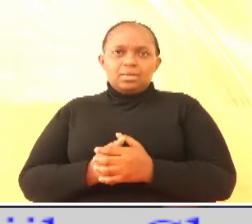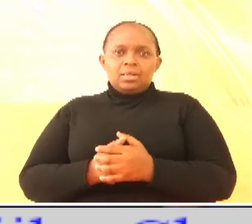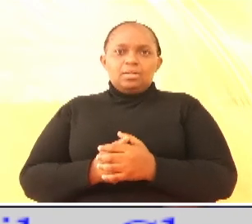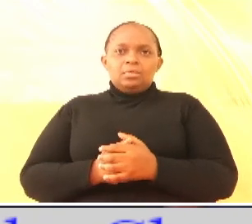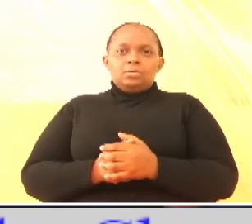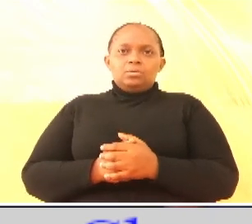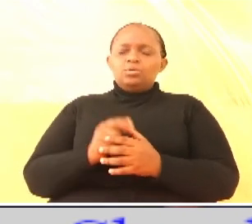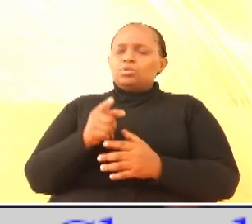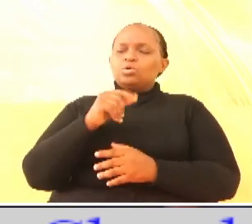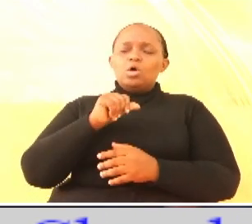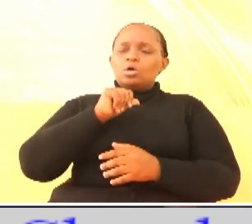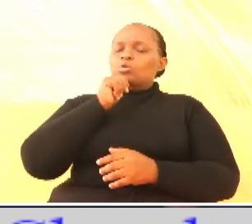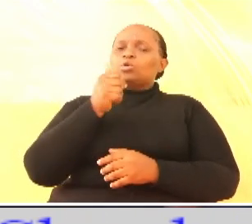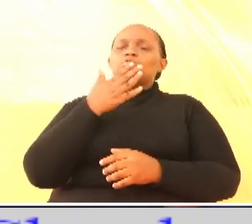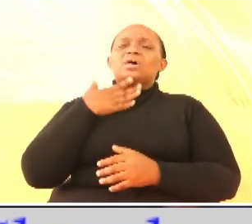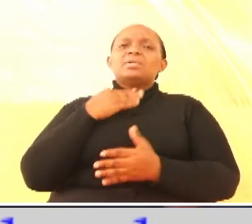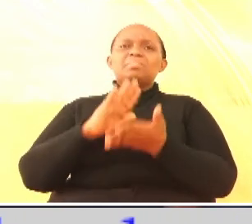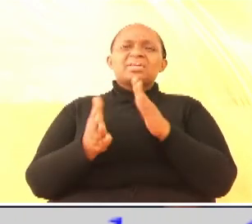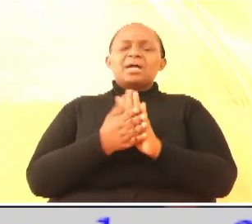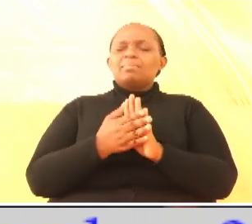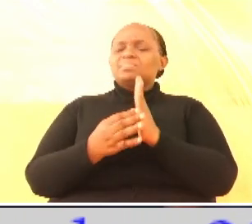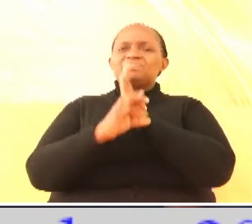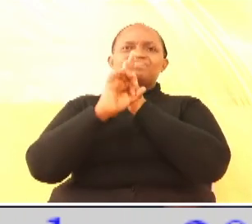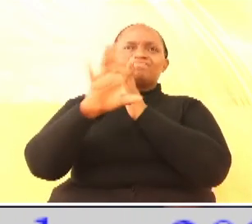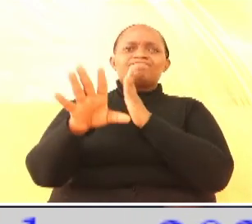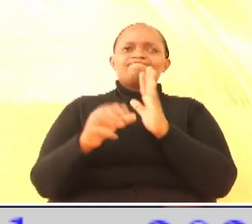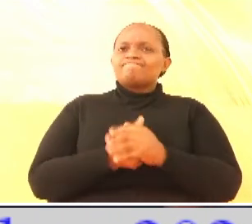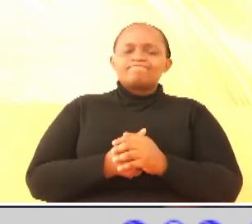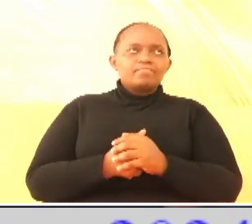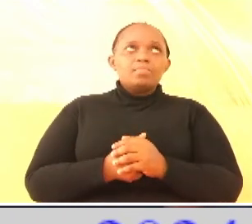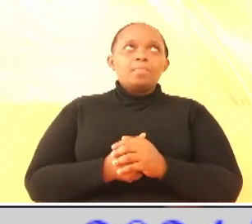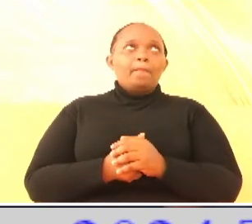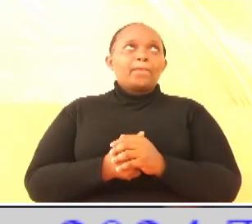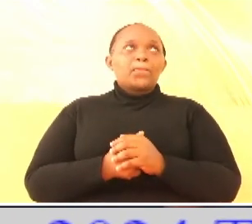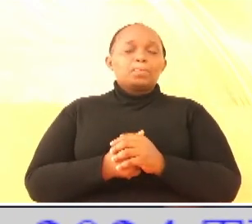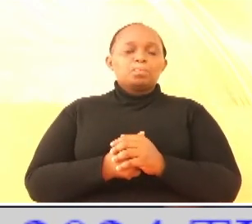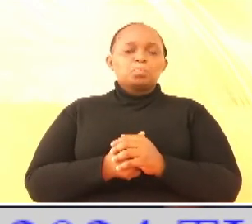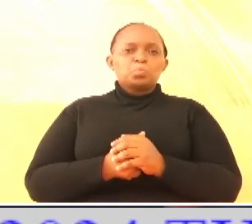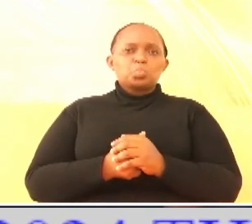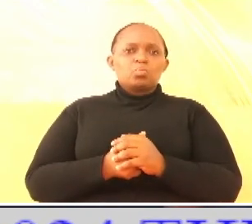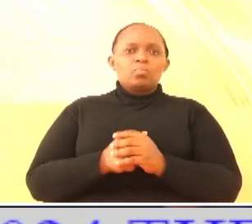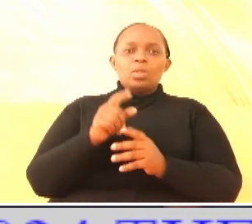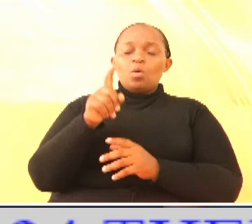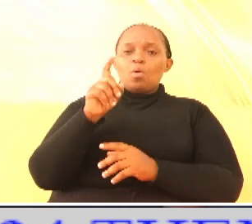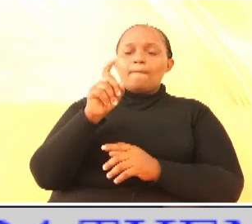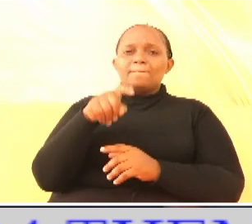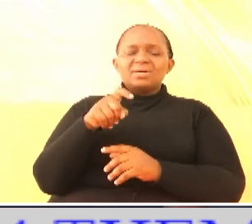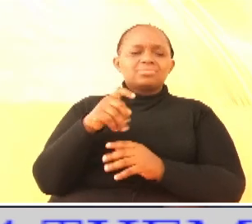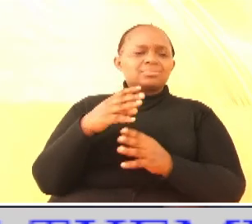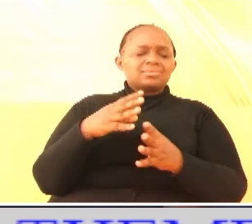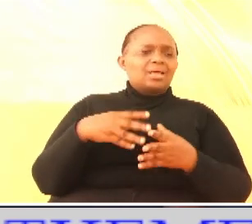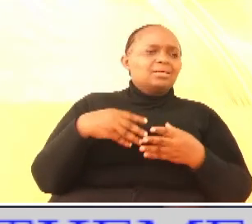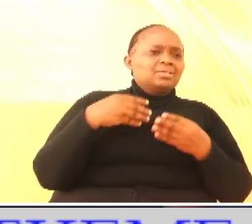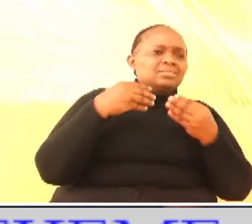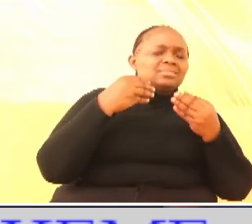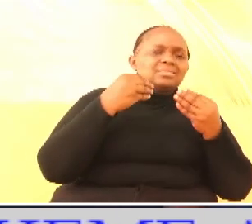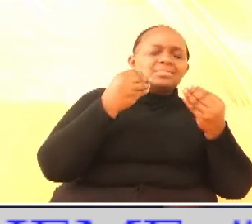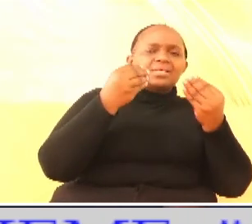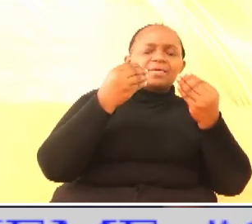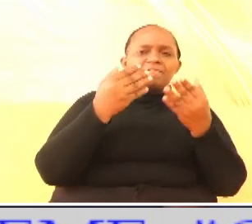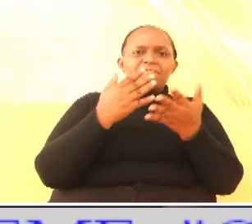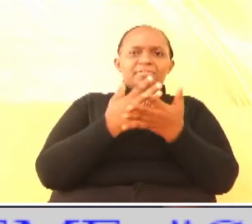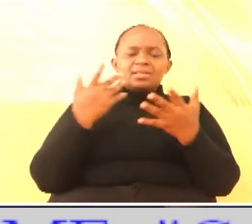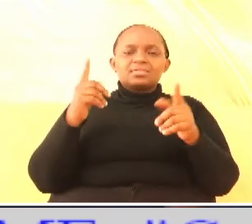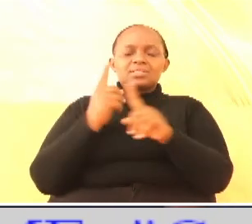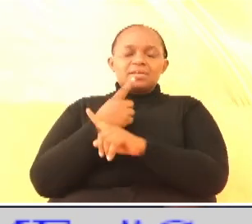kuwa popular. Wewe umemakinika hapa, ni mshujaa. Hapana. Raha umewacha. Diposa amfuata